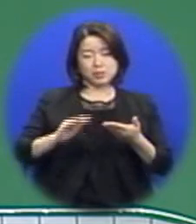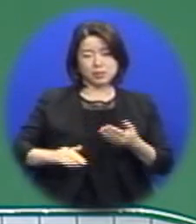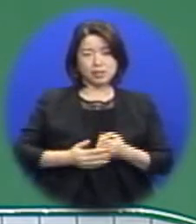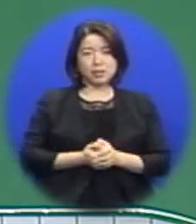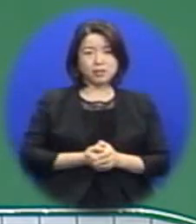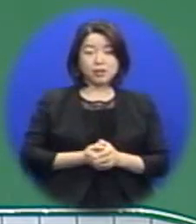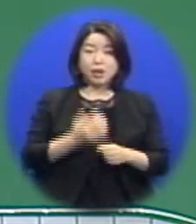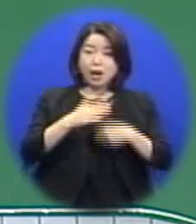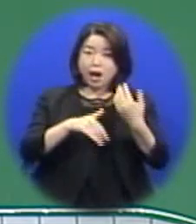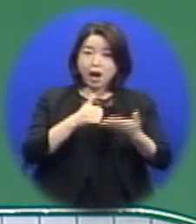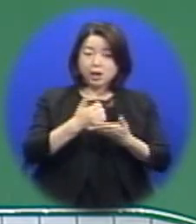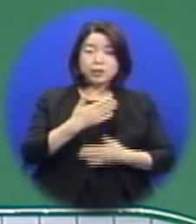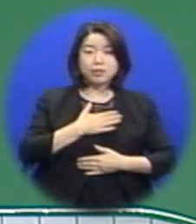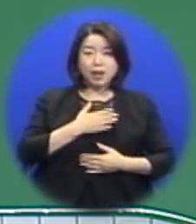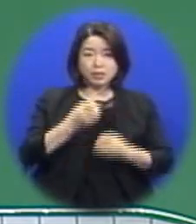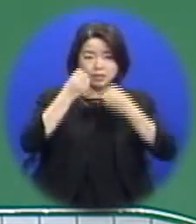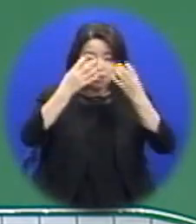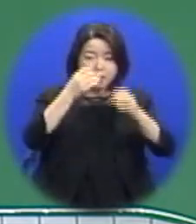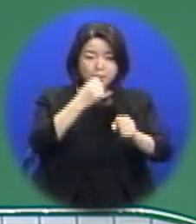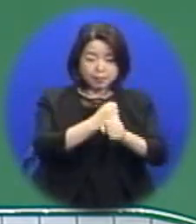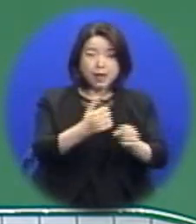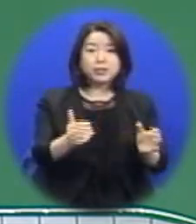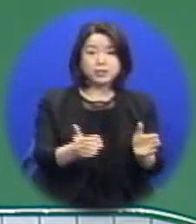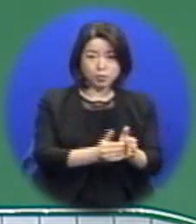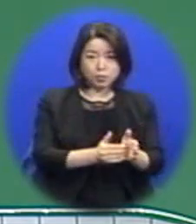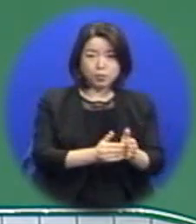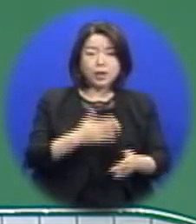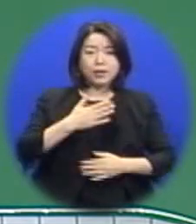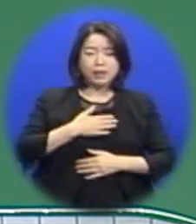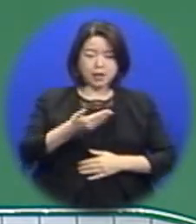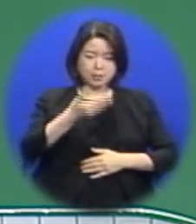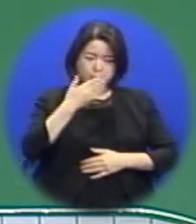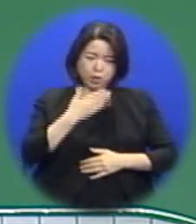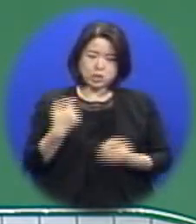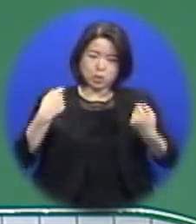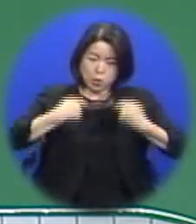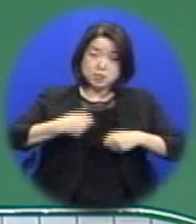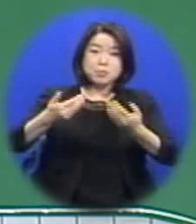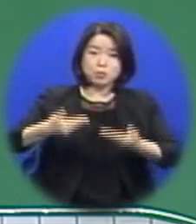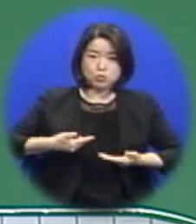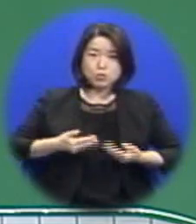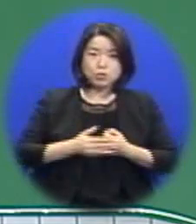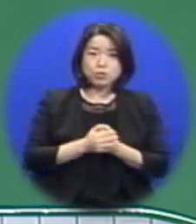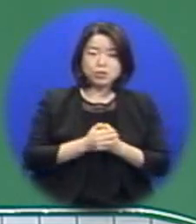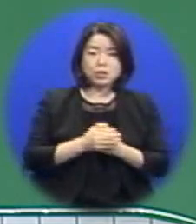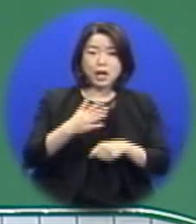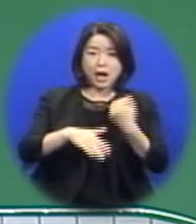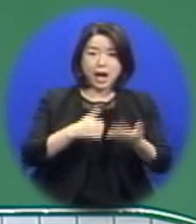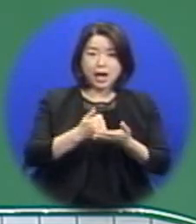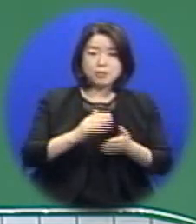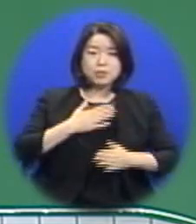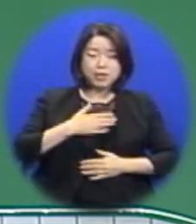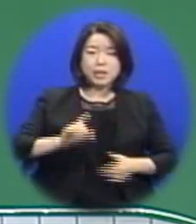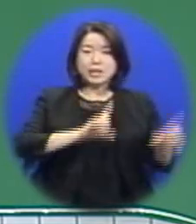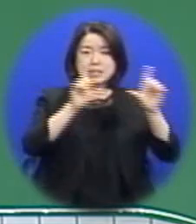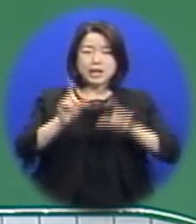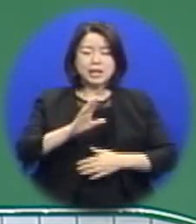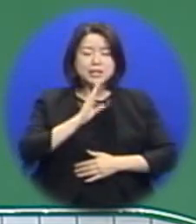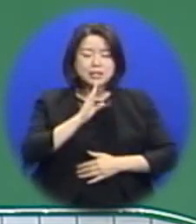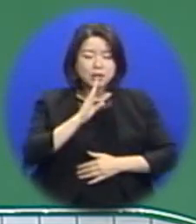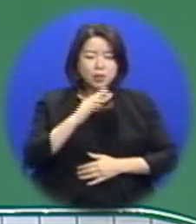여러분 하나님께서 나를 창조하셨고 하나님이 나를 먹이고 입히시고 하나님이 내 삶을 실제로